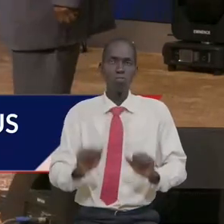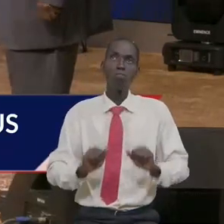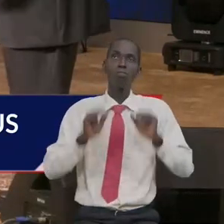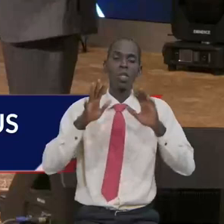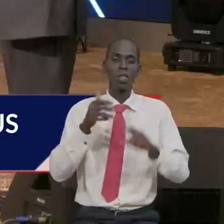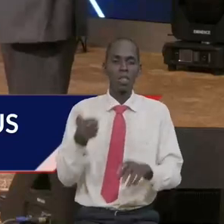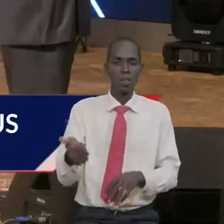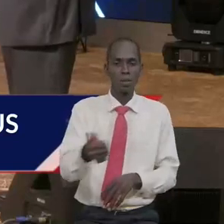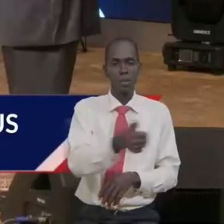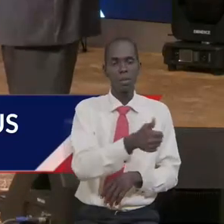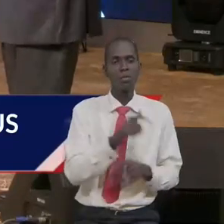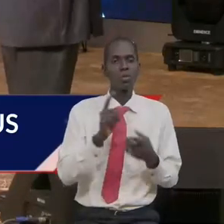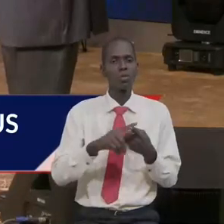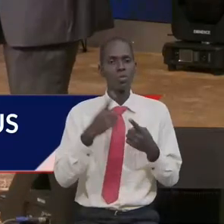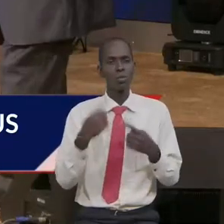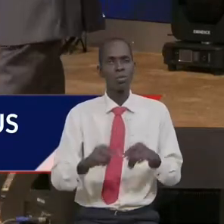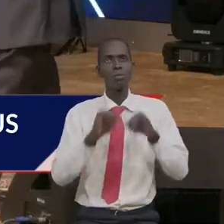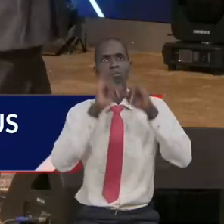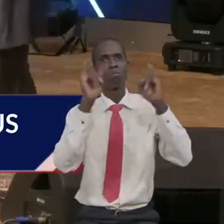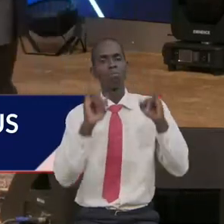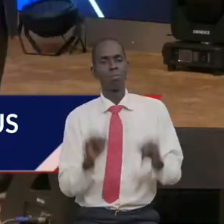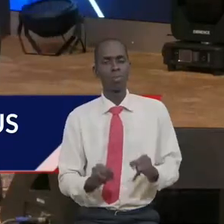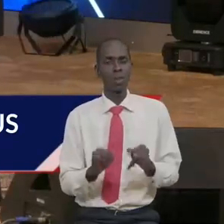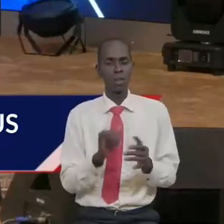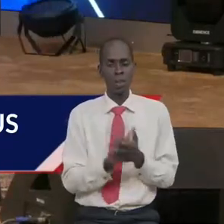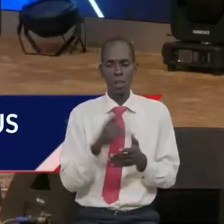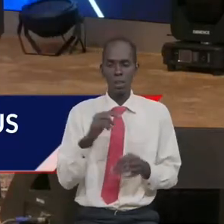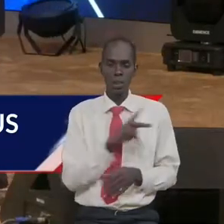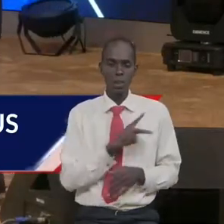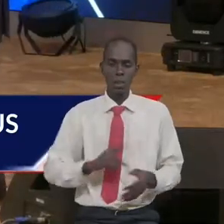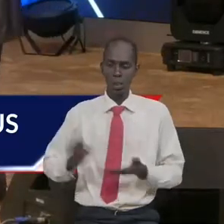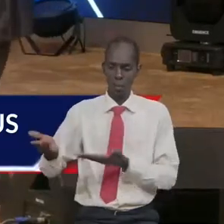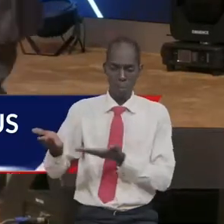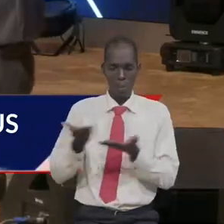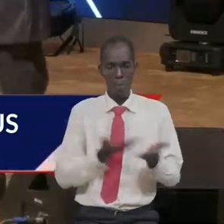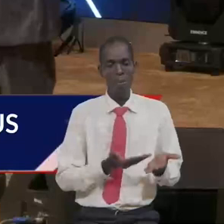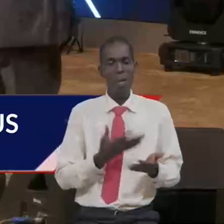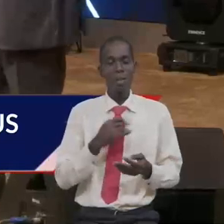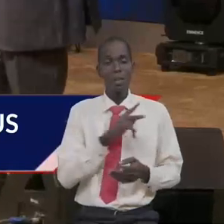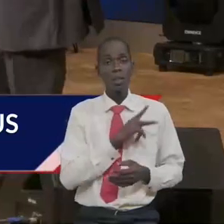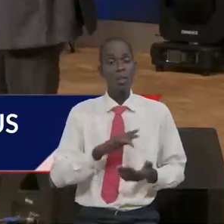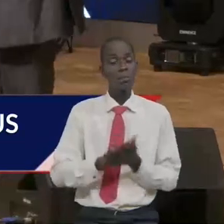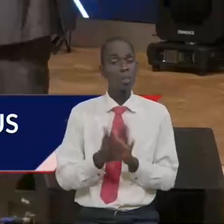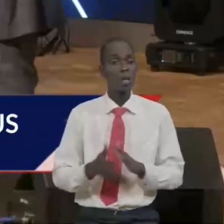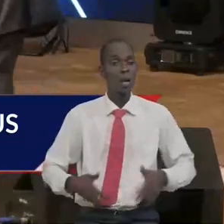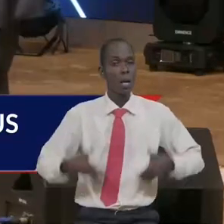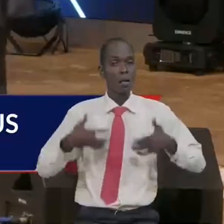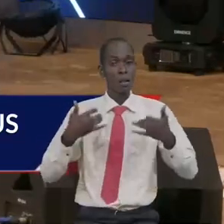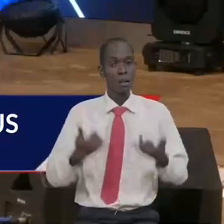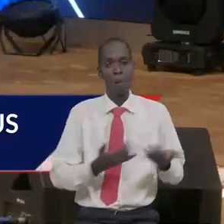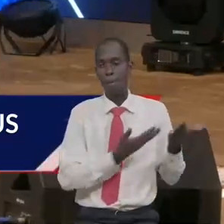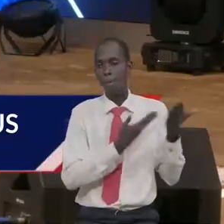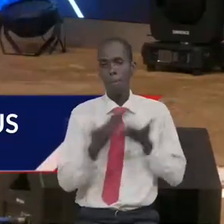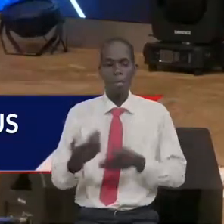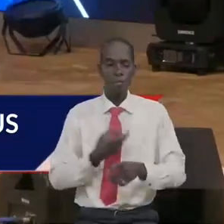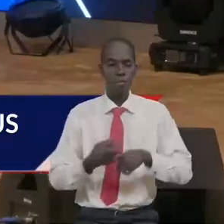à l'idolâtrie, alors il s'est énervé. Alors la